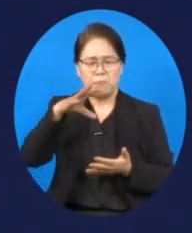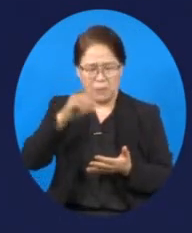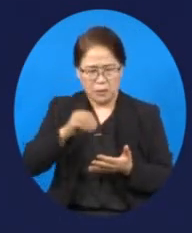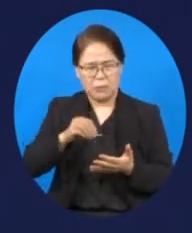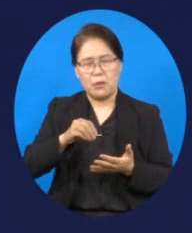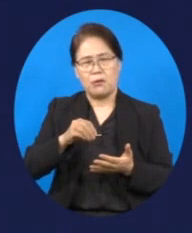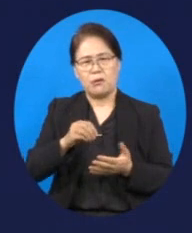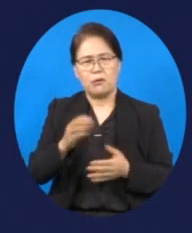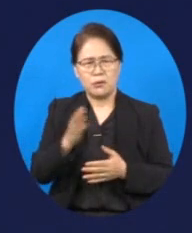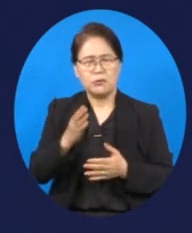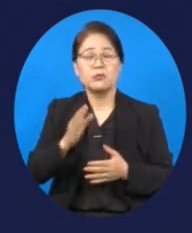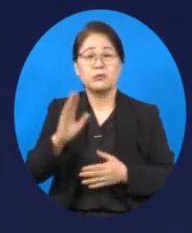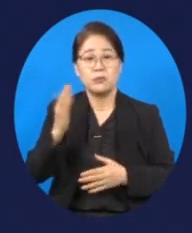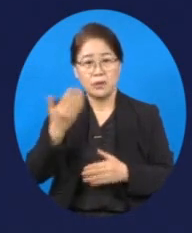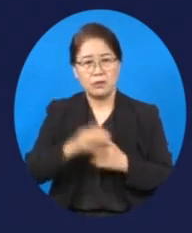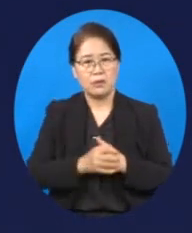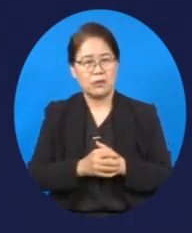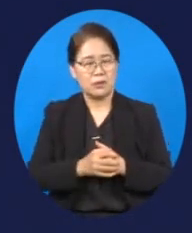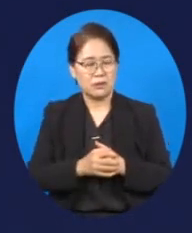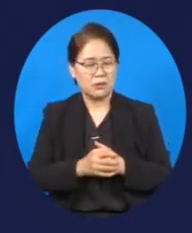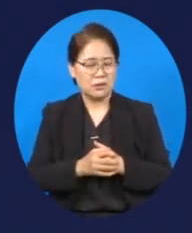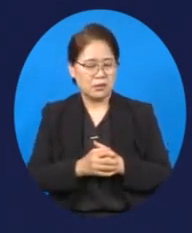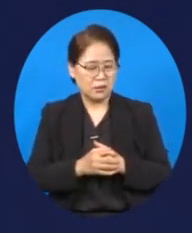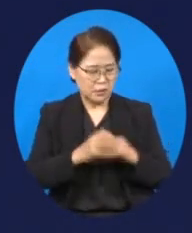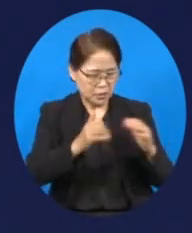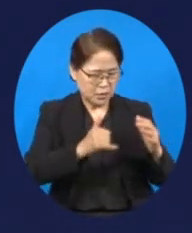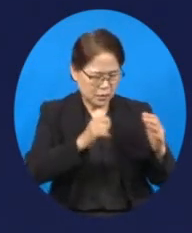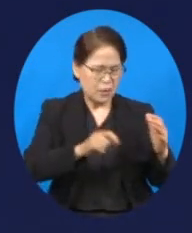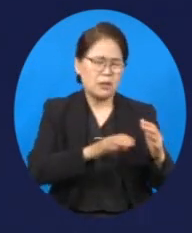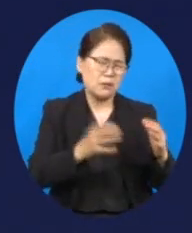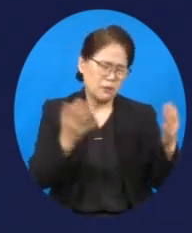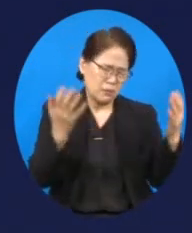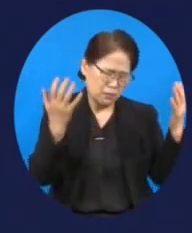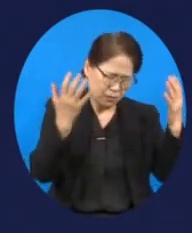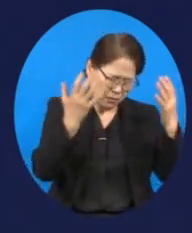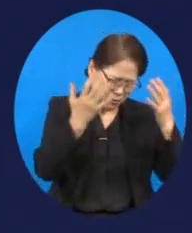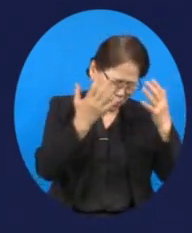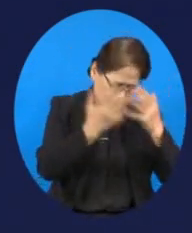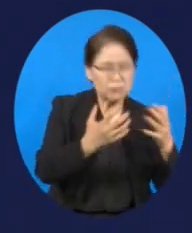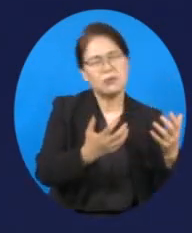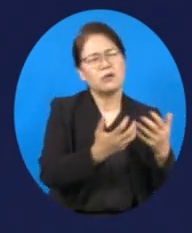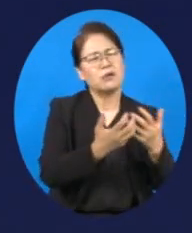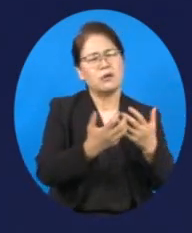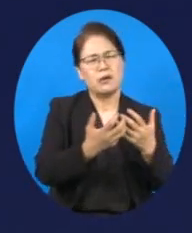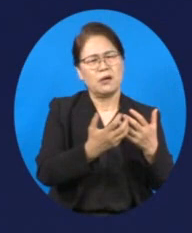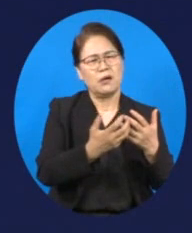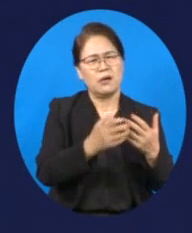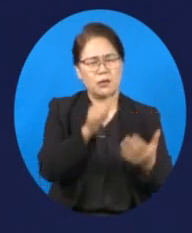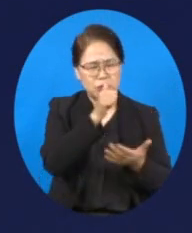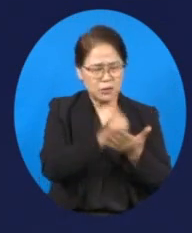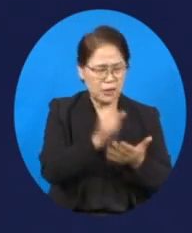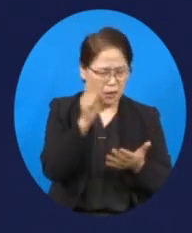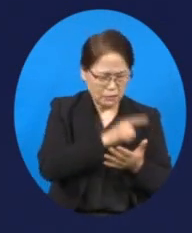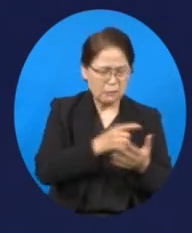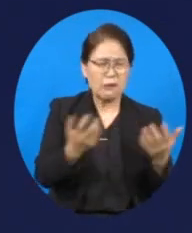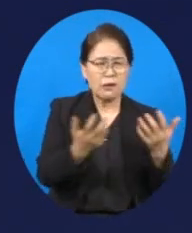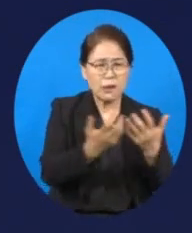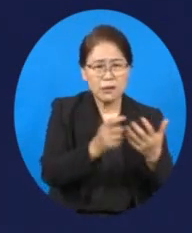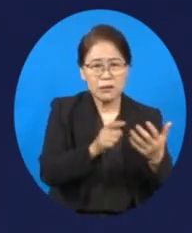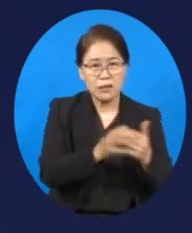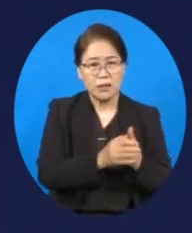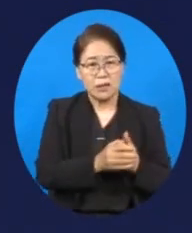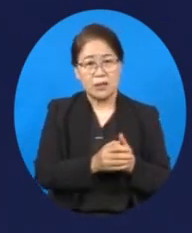사는이 세상은요 온통 어둠으로 가득 차 있어요 그러므로 주님은 우리에게 너희는